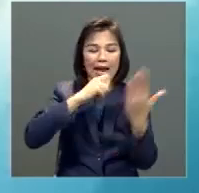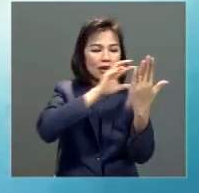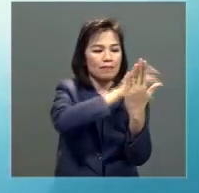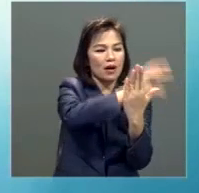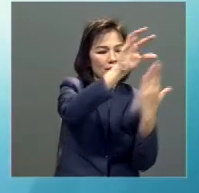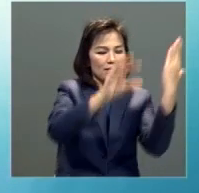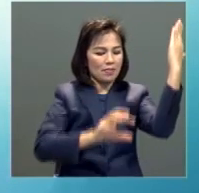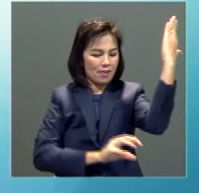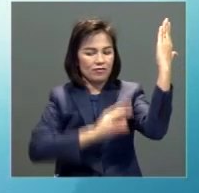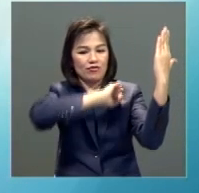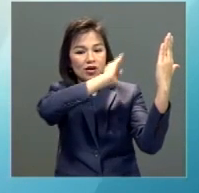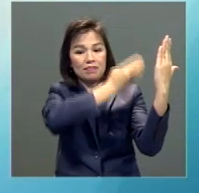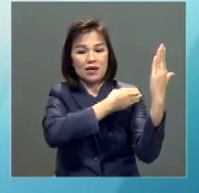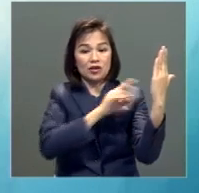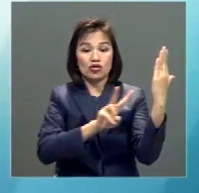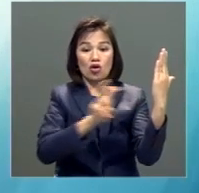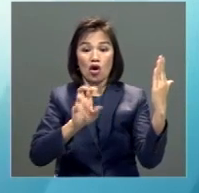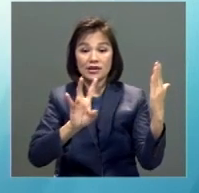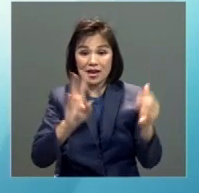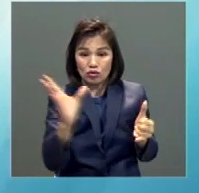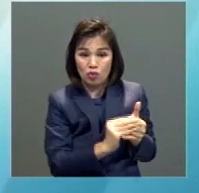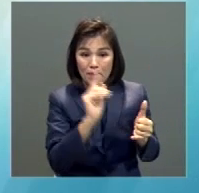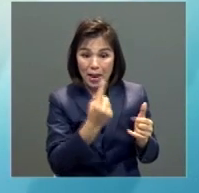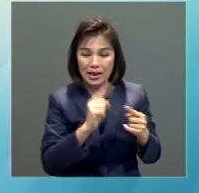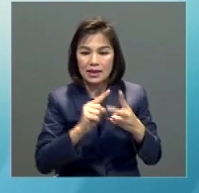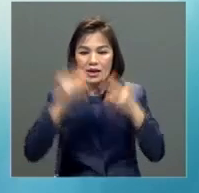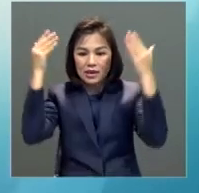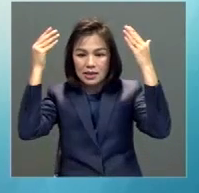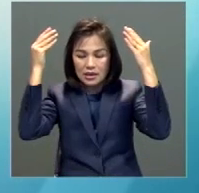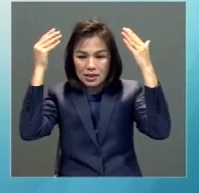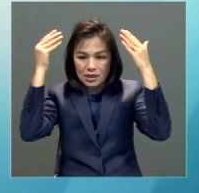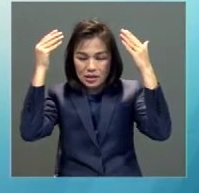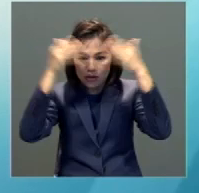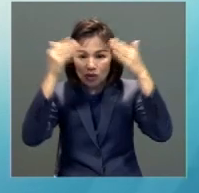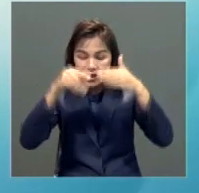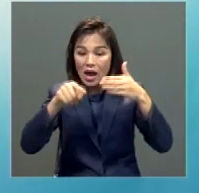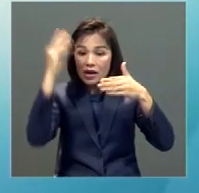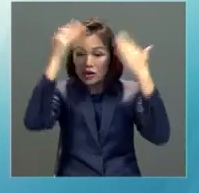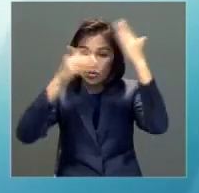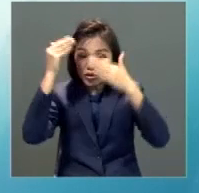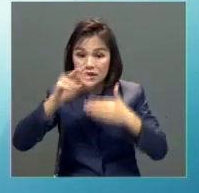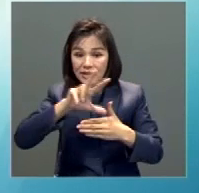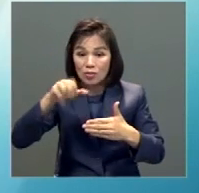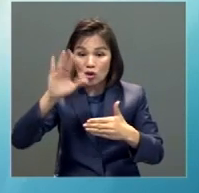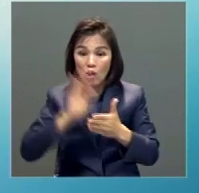พันกว่าเกือบหมื่นหนึ่งคนหมื่นคนแล้วนะครับตอนนี้ที่มีการติดเชื้อแต่ประเทศรอบบ้านของเราเป็นไงบ้างครับฟิลิปปินส์207ที่เพิ่มขึ้นเมื่อวานนี้กับอินโดนีเซียเนี่ย380นะครับมาอ่ะ